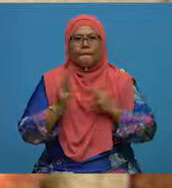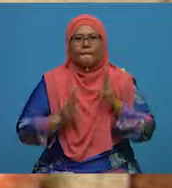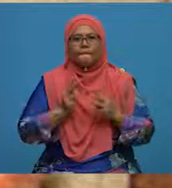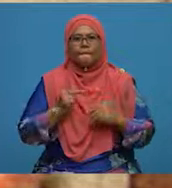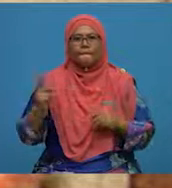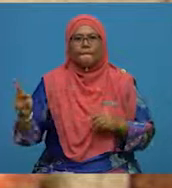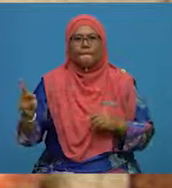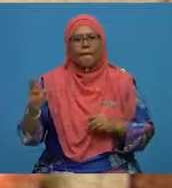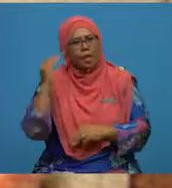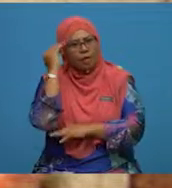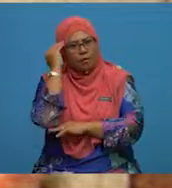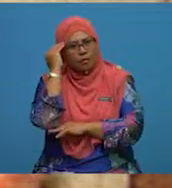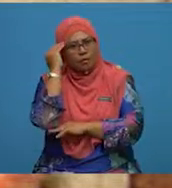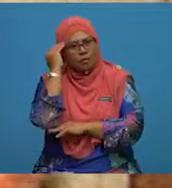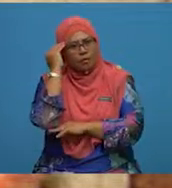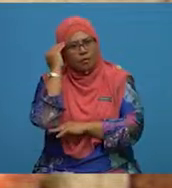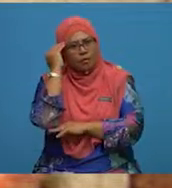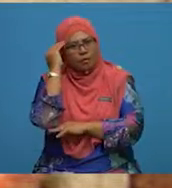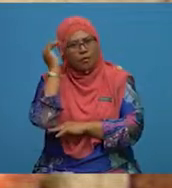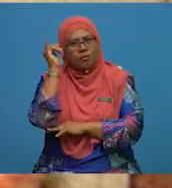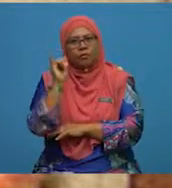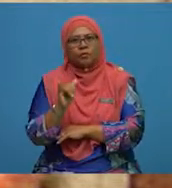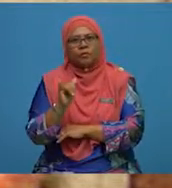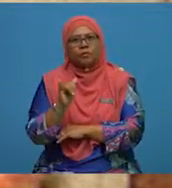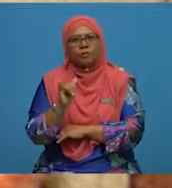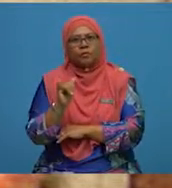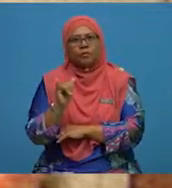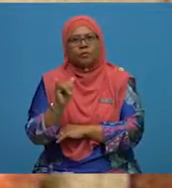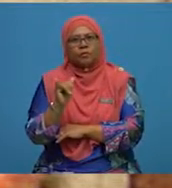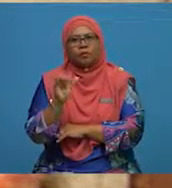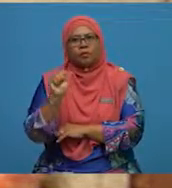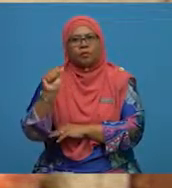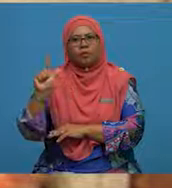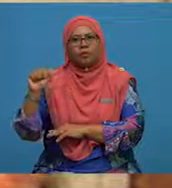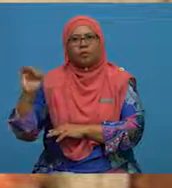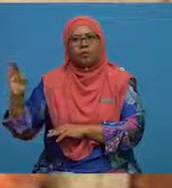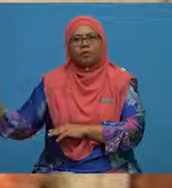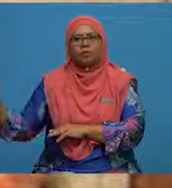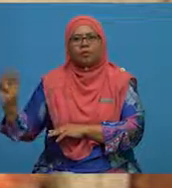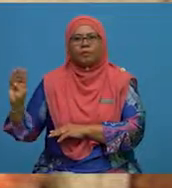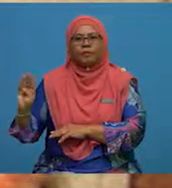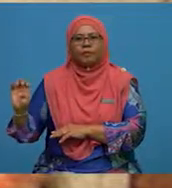walaupun mengetahui yang Alfie Bey telah meninggal dunia.